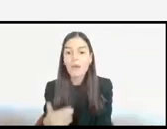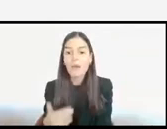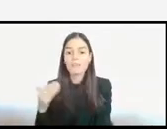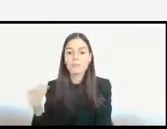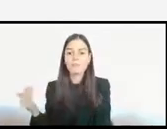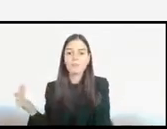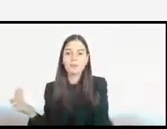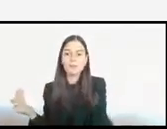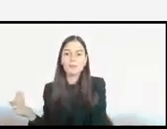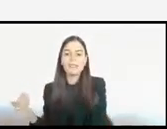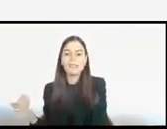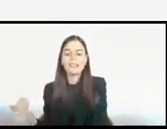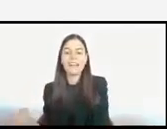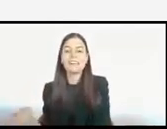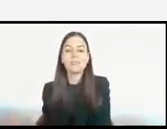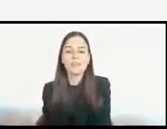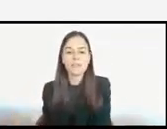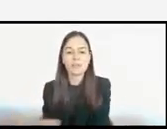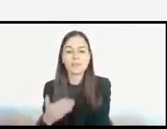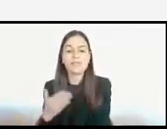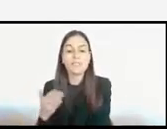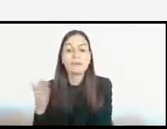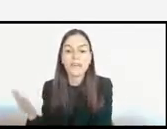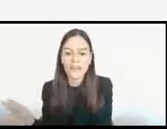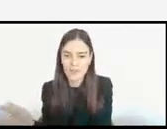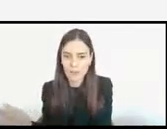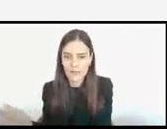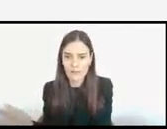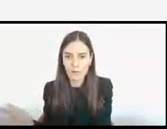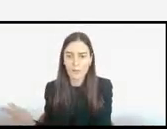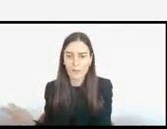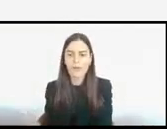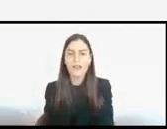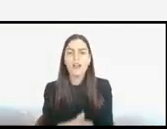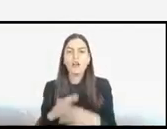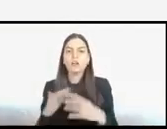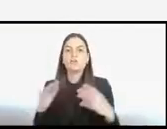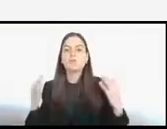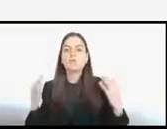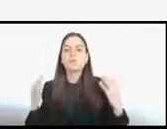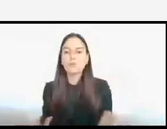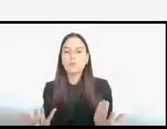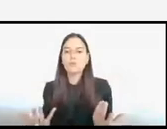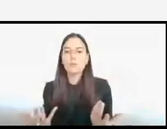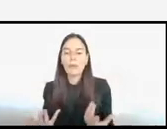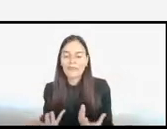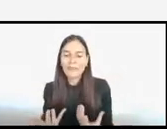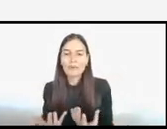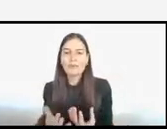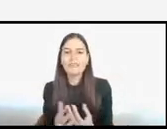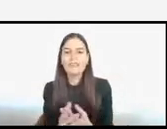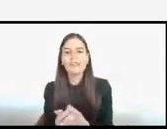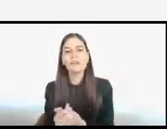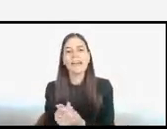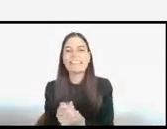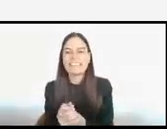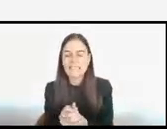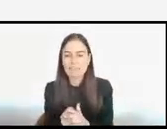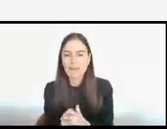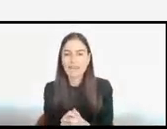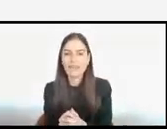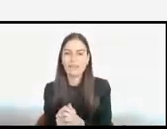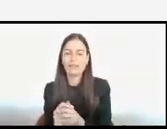santé, mais aussi de l'immobilier lié à l'éducation, type crèche, par exemple. Tout ce parc immobilier que